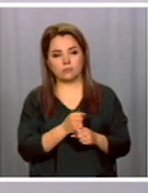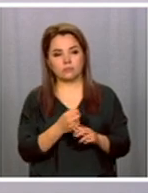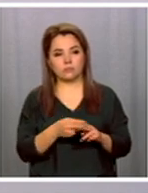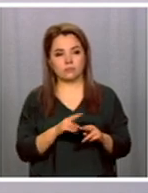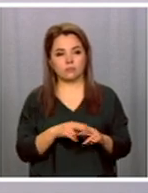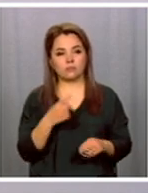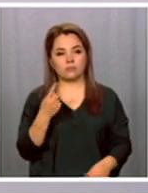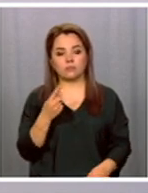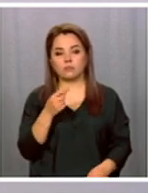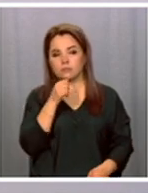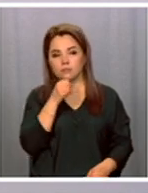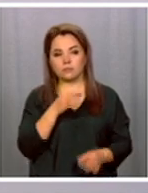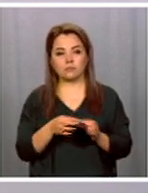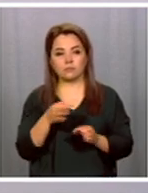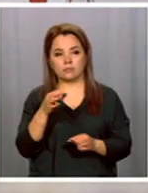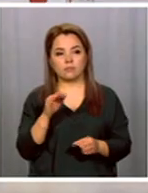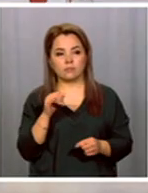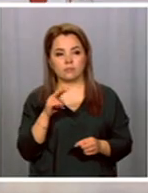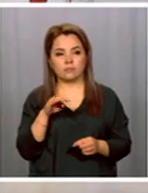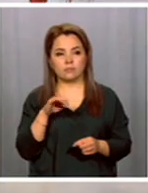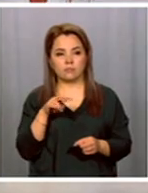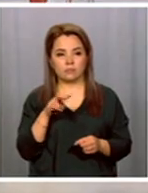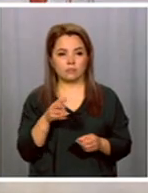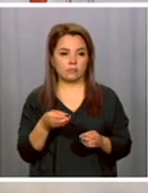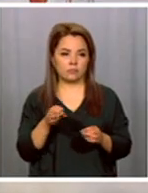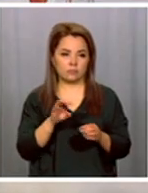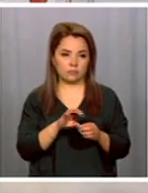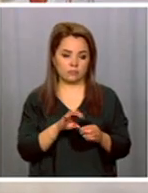бірінші сынауыққа фенофталин ерітіндісін тамызып көреміз.